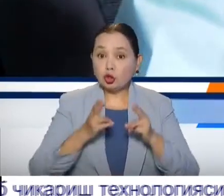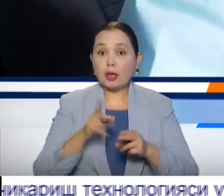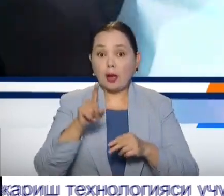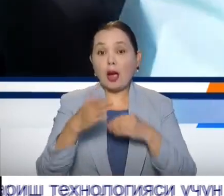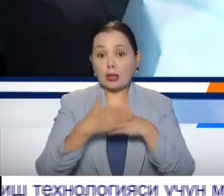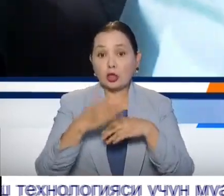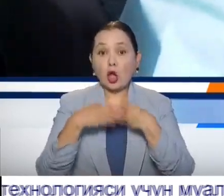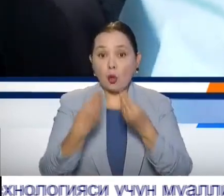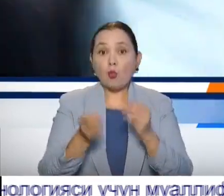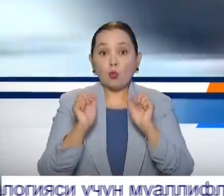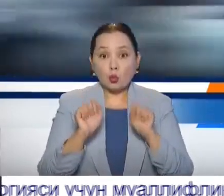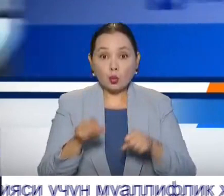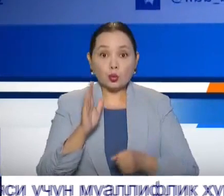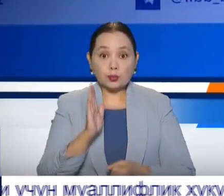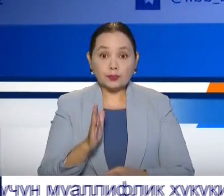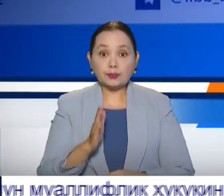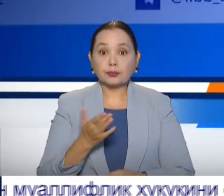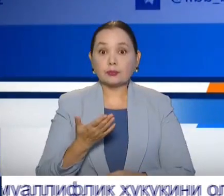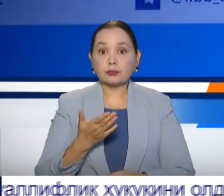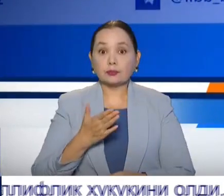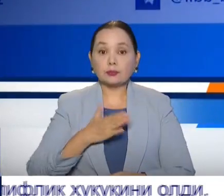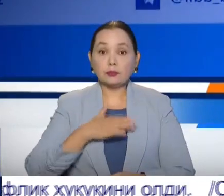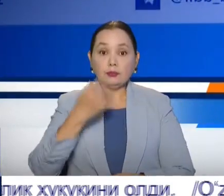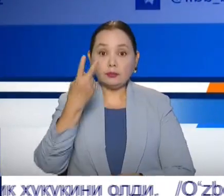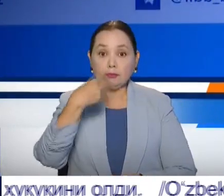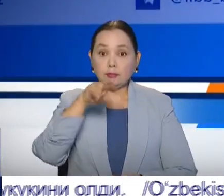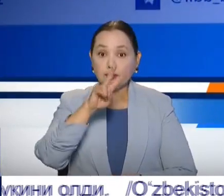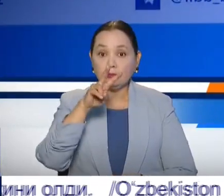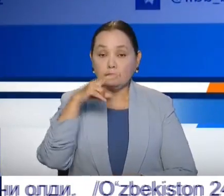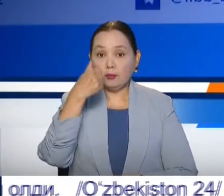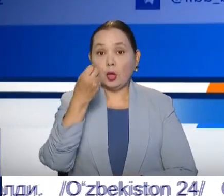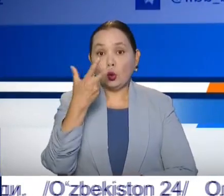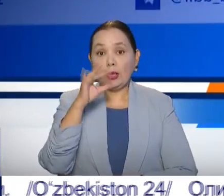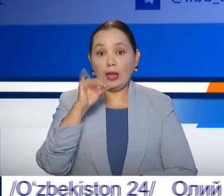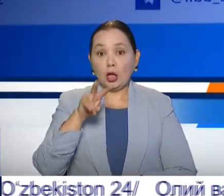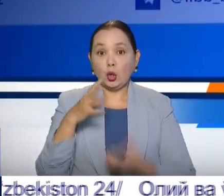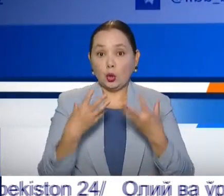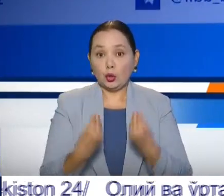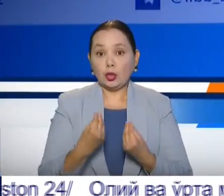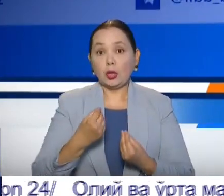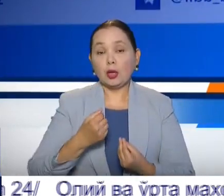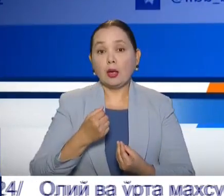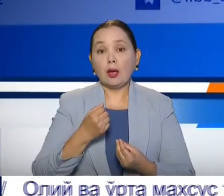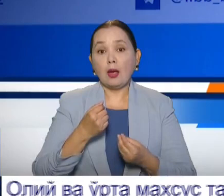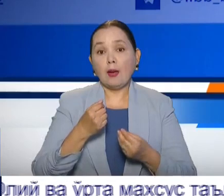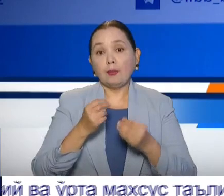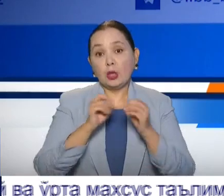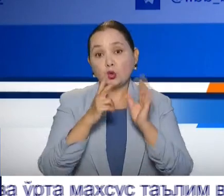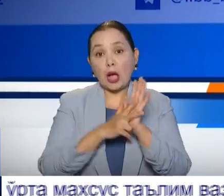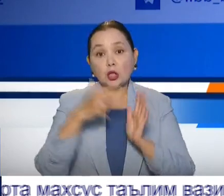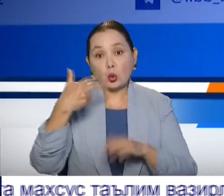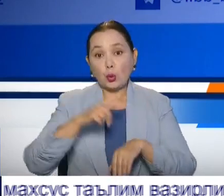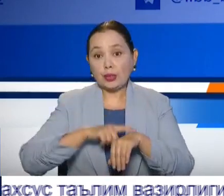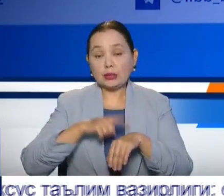yurgan deyishimiz mumkin. 2022 yıl 13 yıl günü saat tahminen 8:30'larda